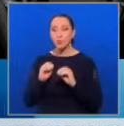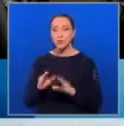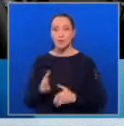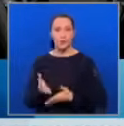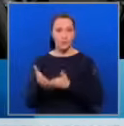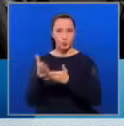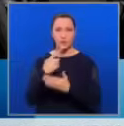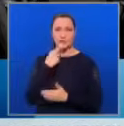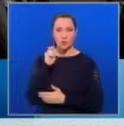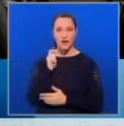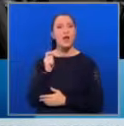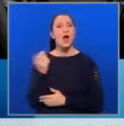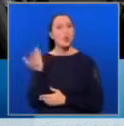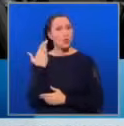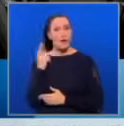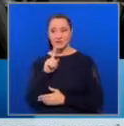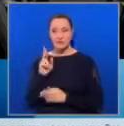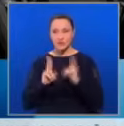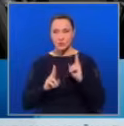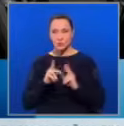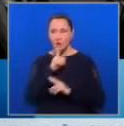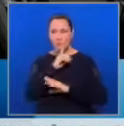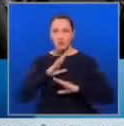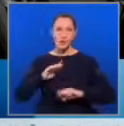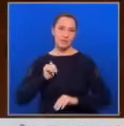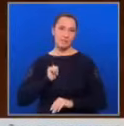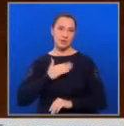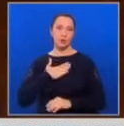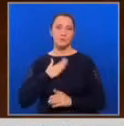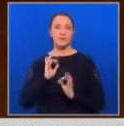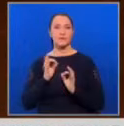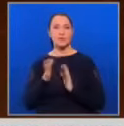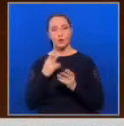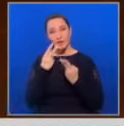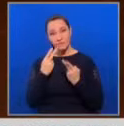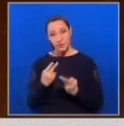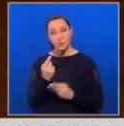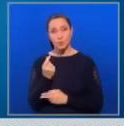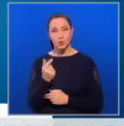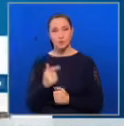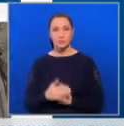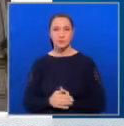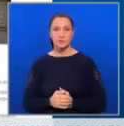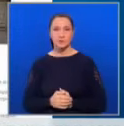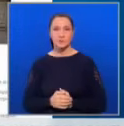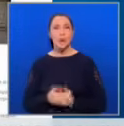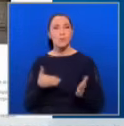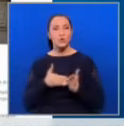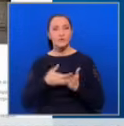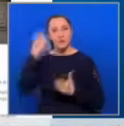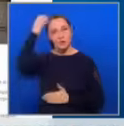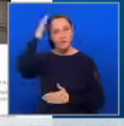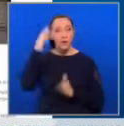на помощта за украйна тогава те не се съгласиха мълчание запазиха от има такъв народ вижте и подробностите в мотивите